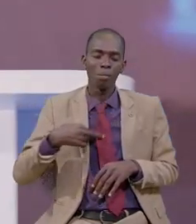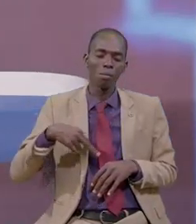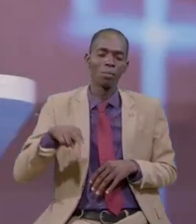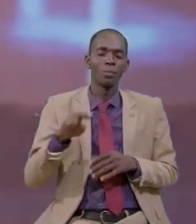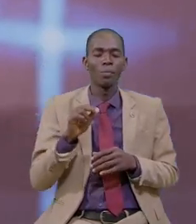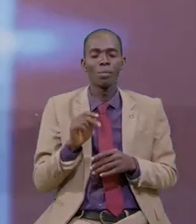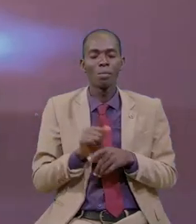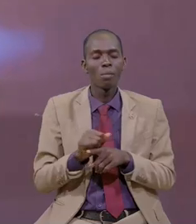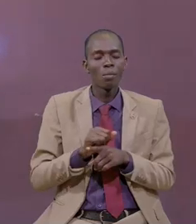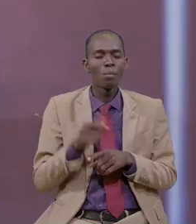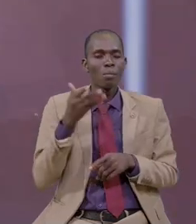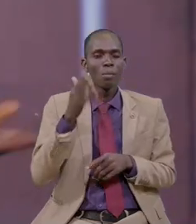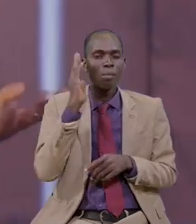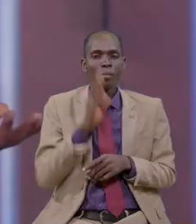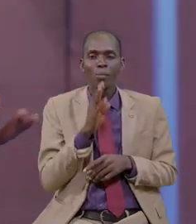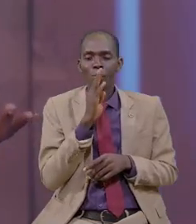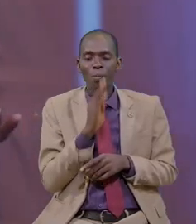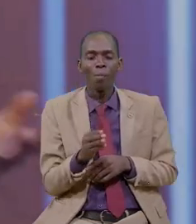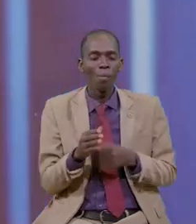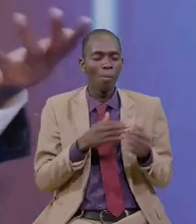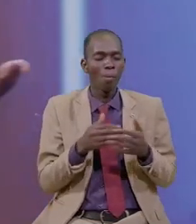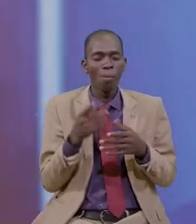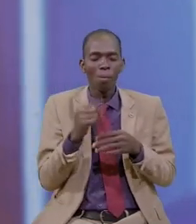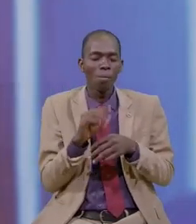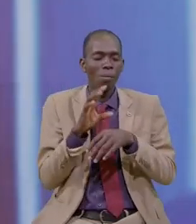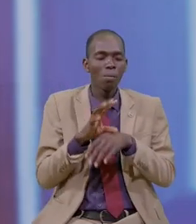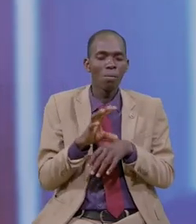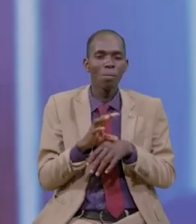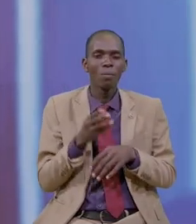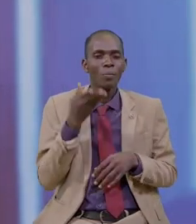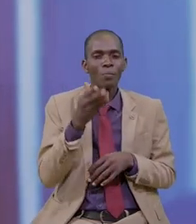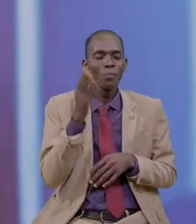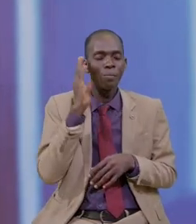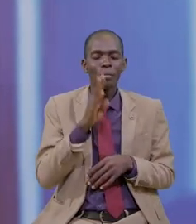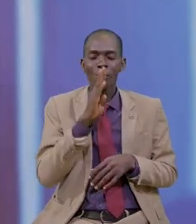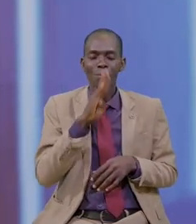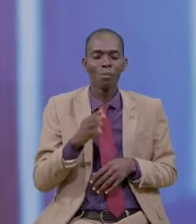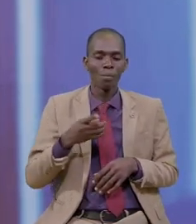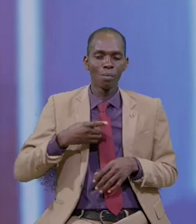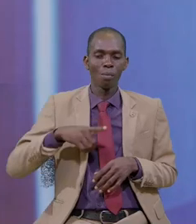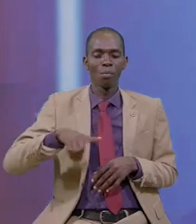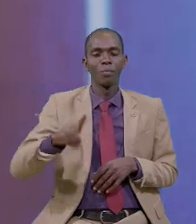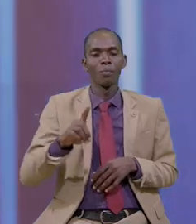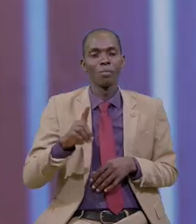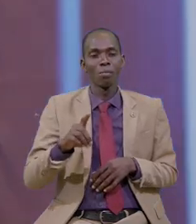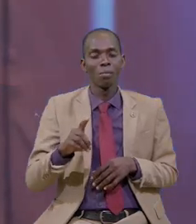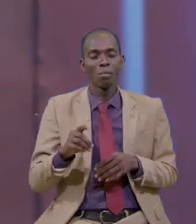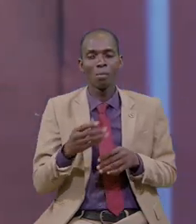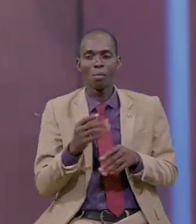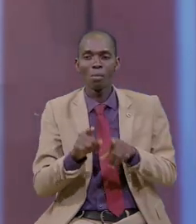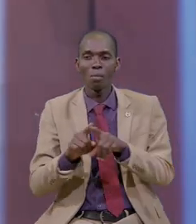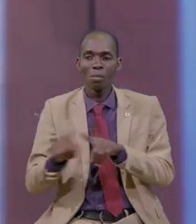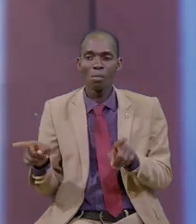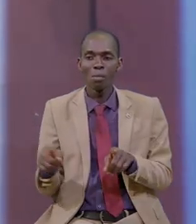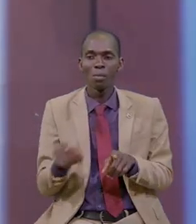il y aura les églises, il y aura la dénomination, il